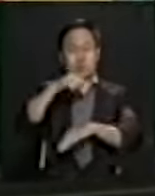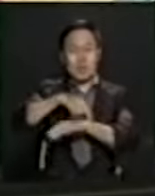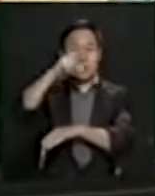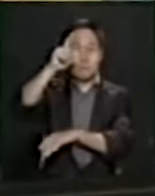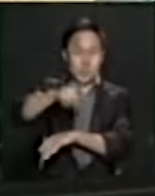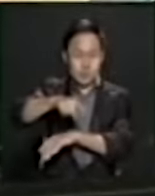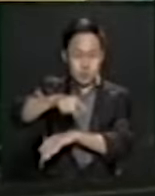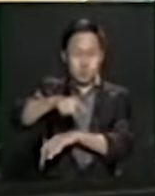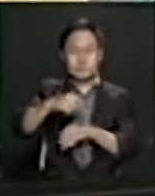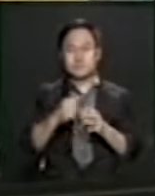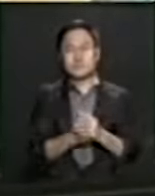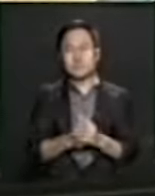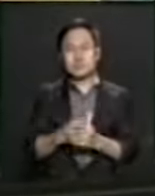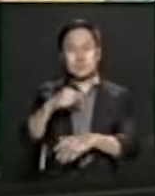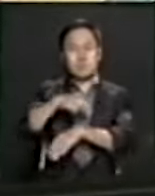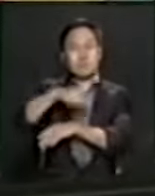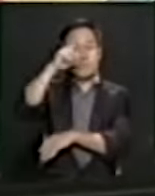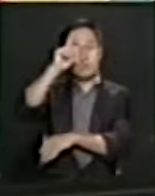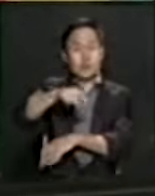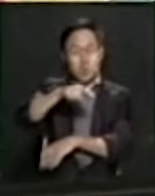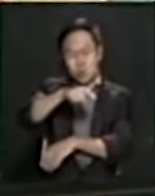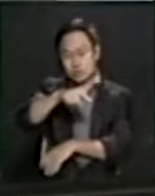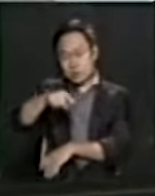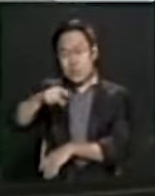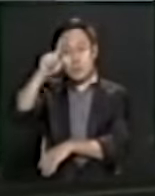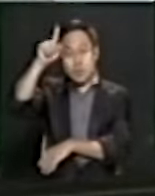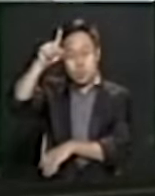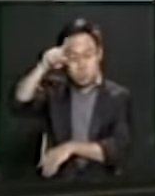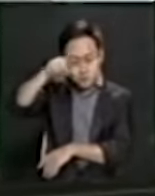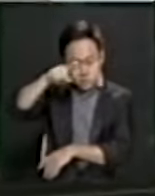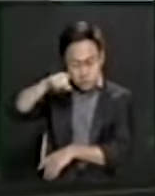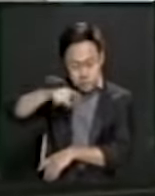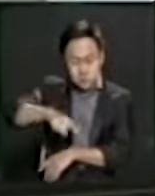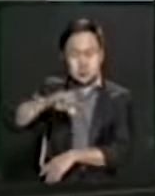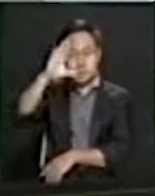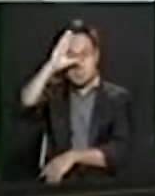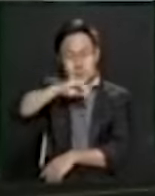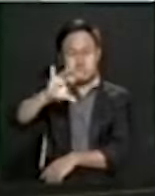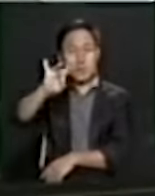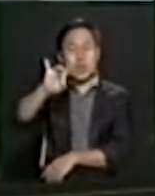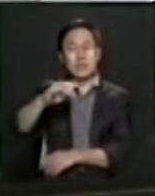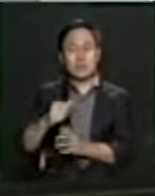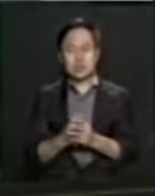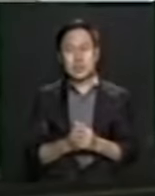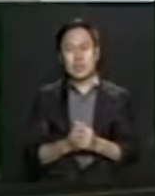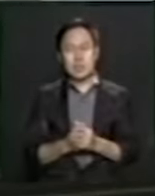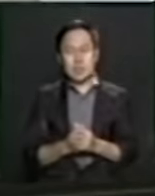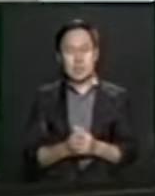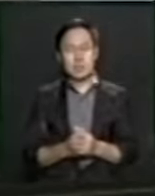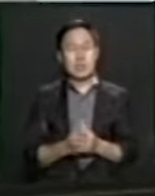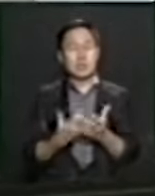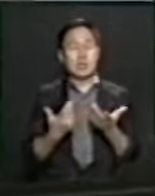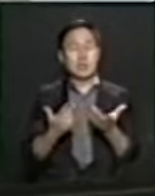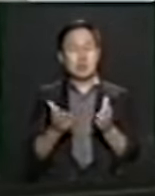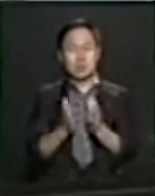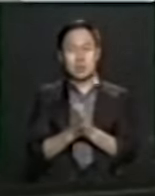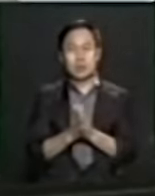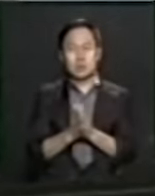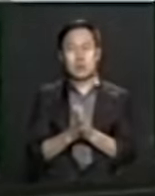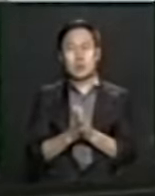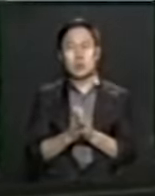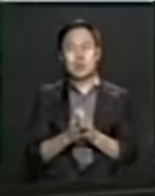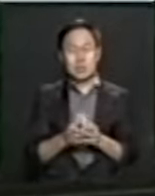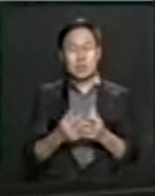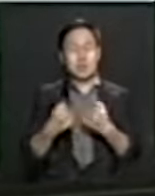งไปถึง2ทุ่มนะครับแล้วก็ไปเปิดทีก็ตี4 ตี 4วันที่27 อ๋อคือวันวิ่งเล